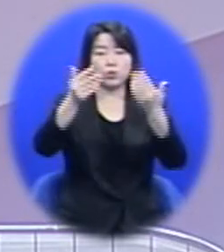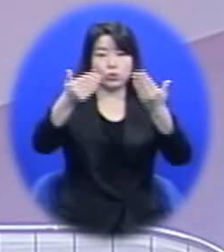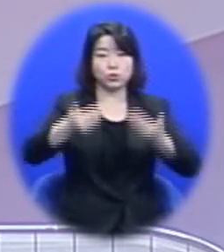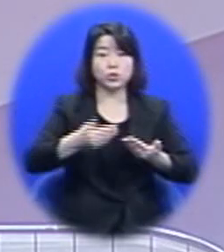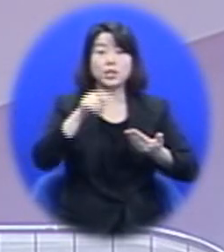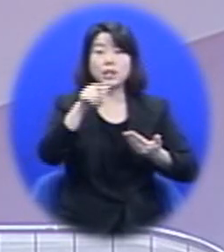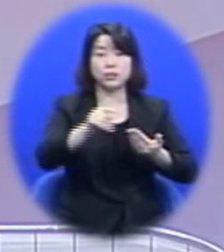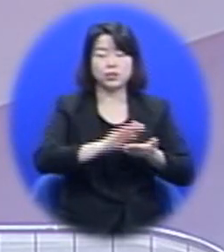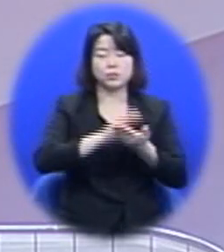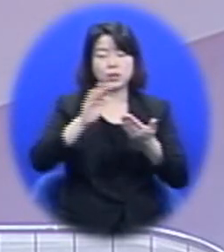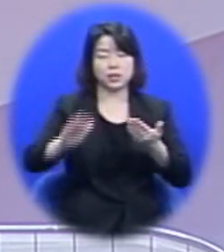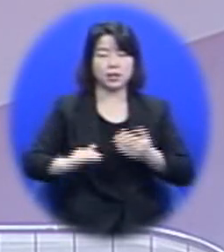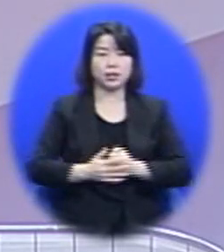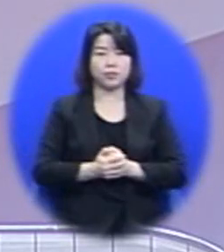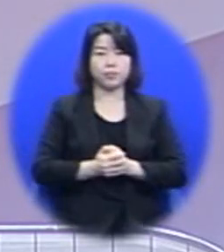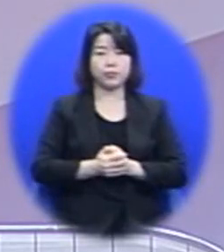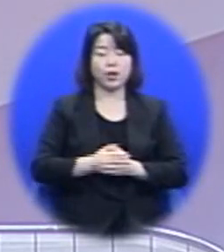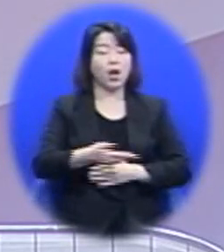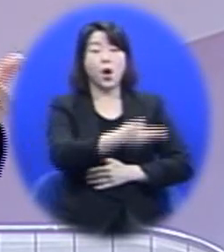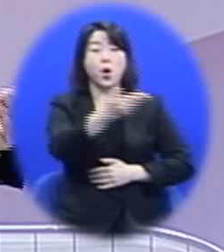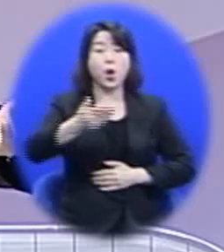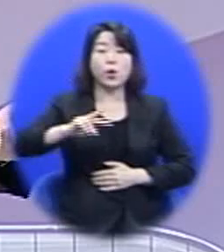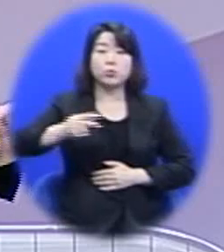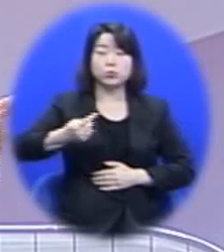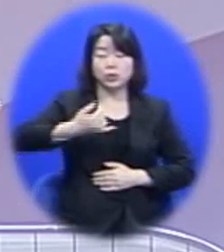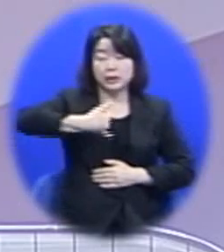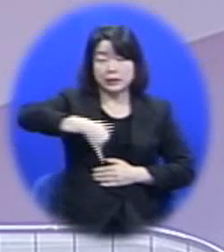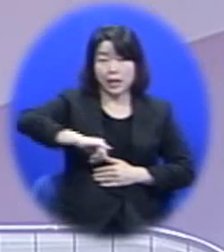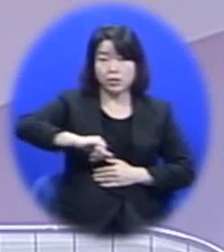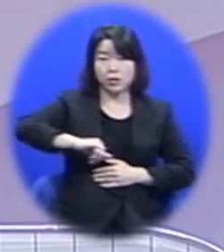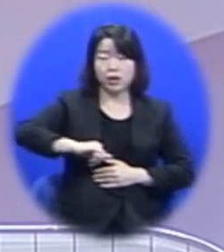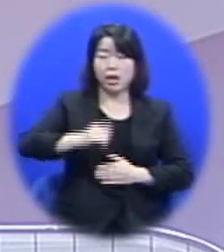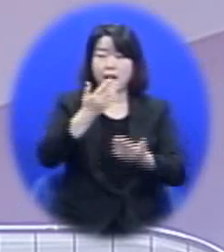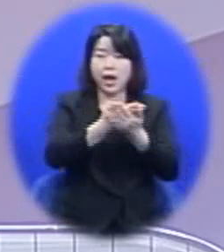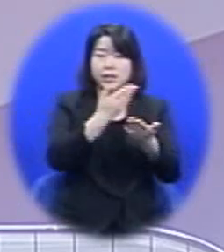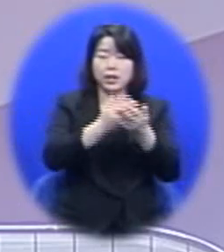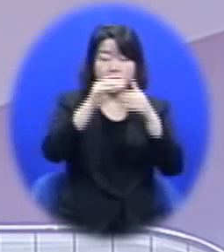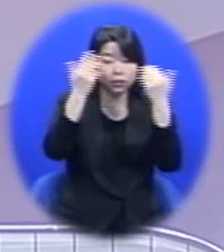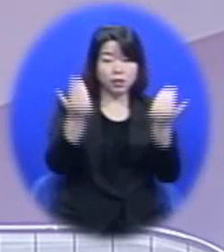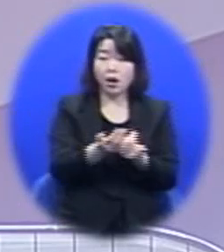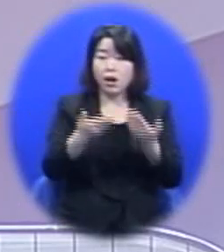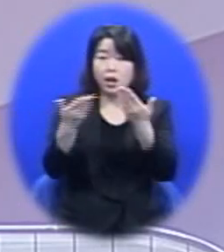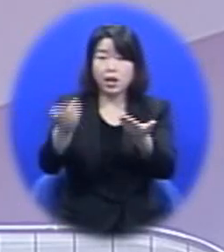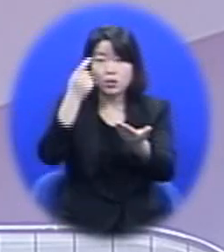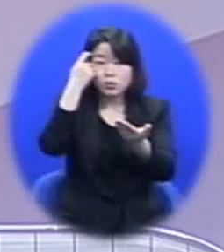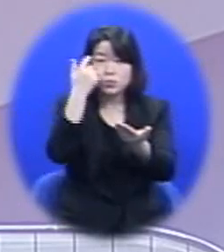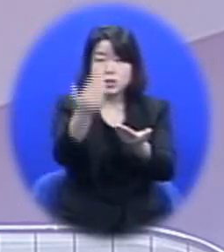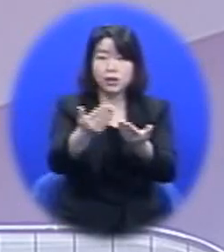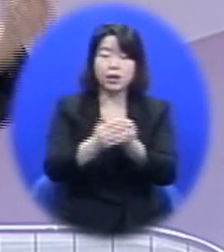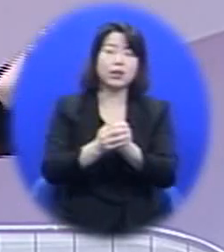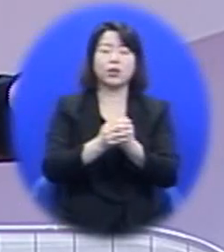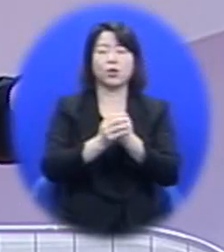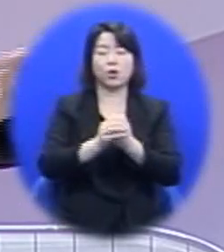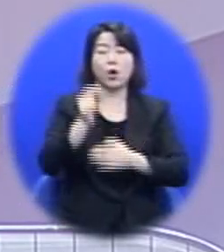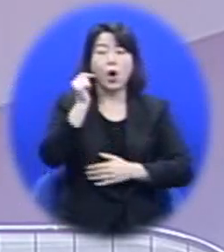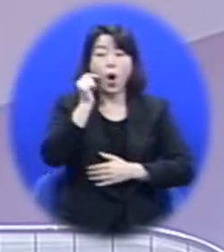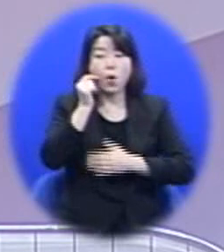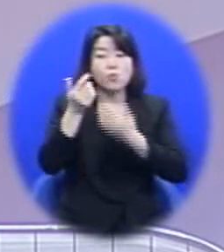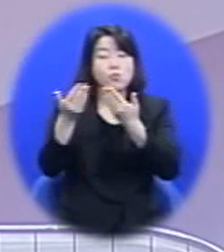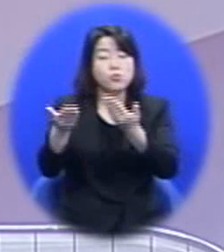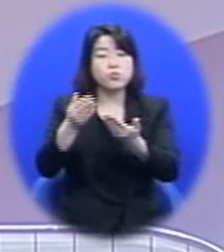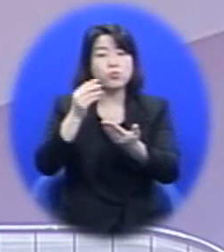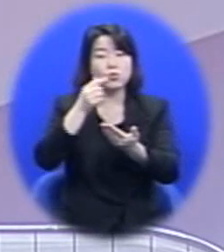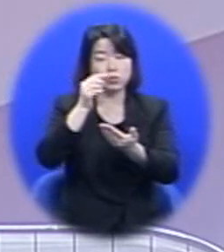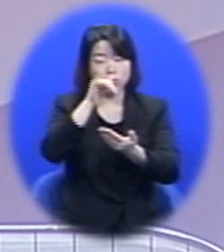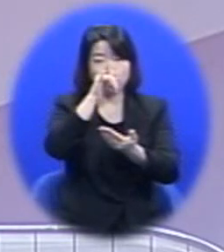주신다는 것. 아, 여러분들도 여러분의 자녀들이 해달라는 대로 다 해줍니까? 못해줄 수도 있는 거고 안 할